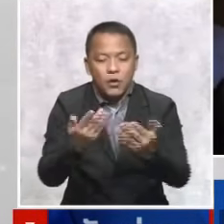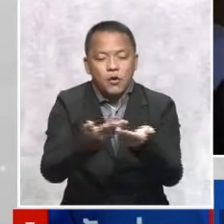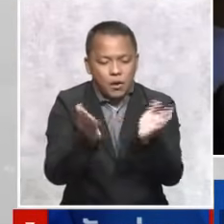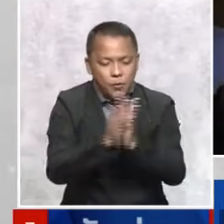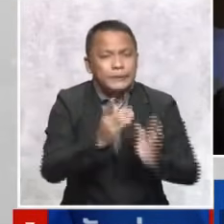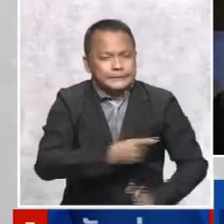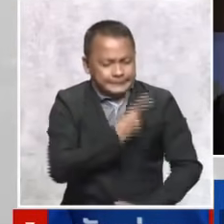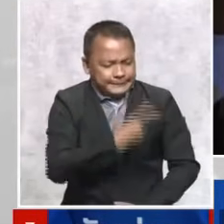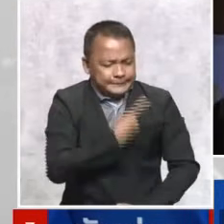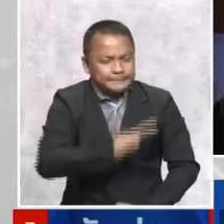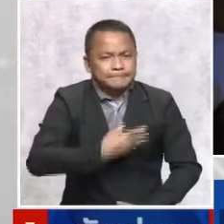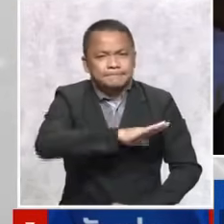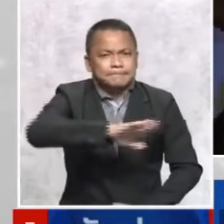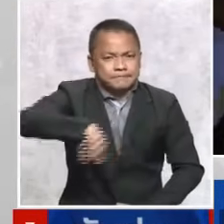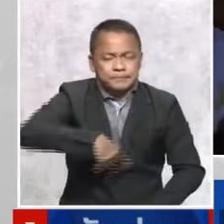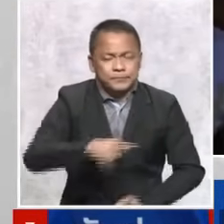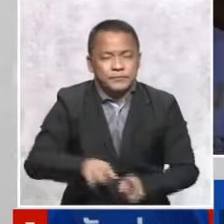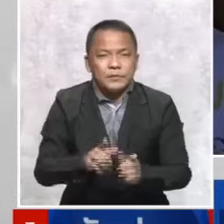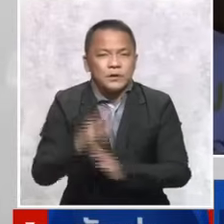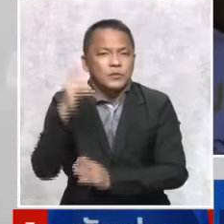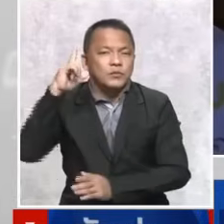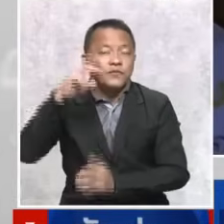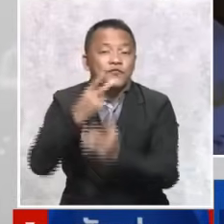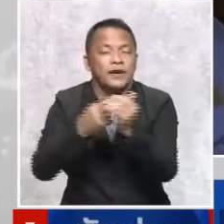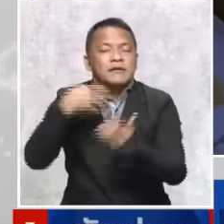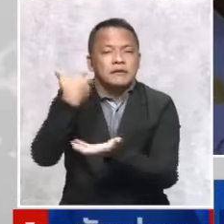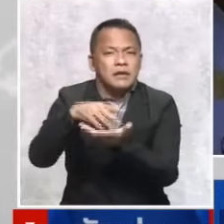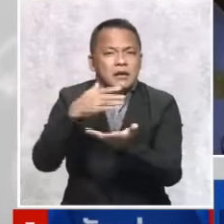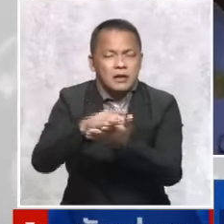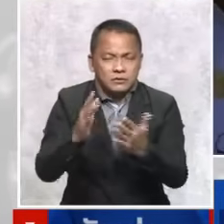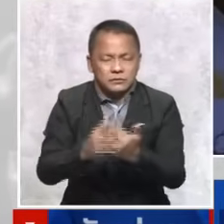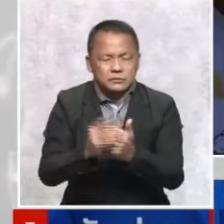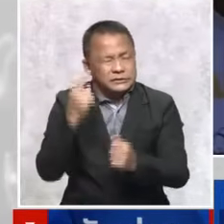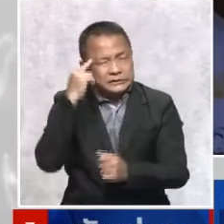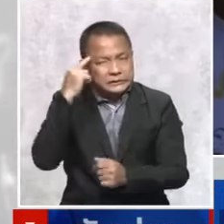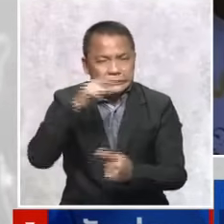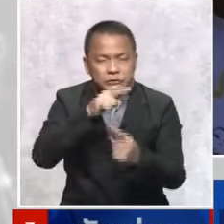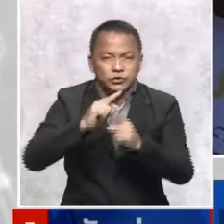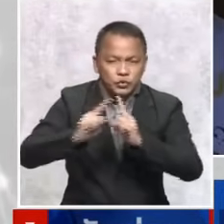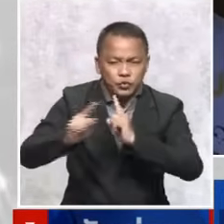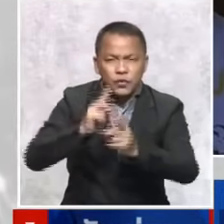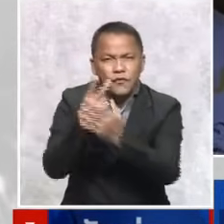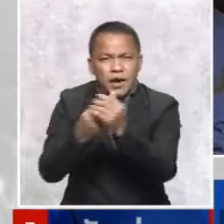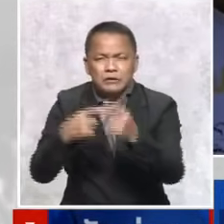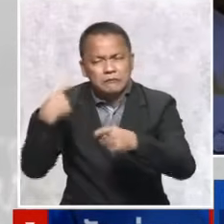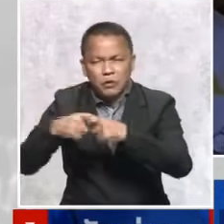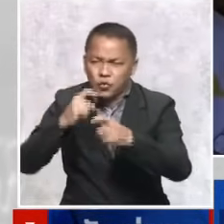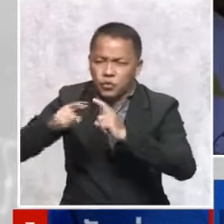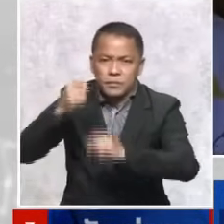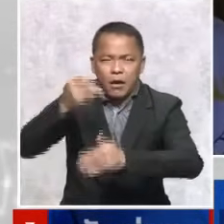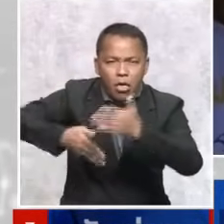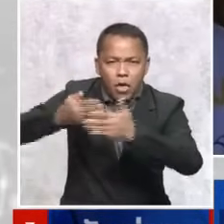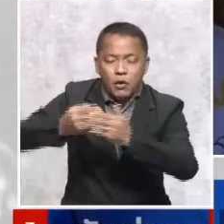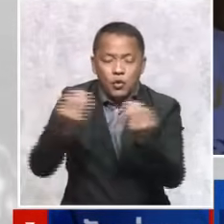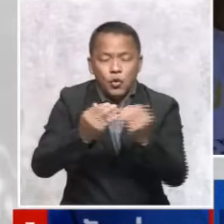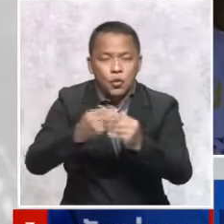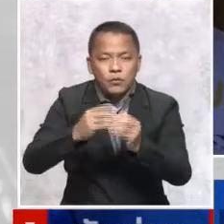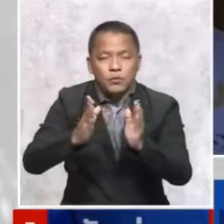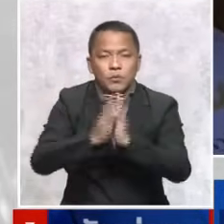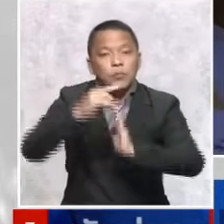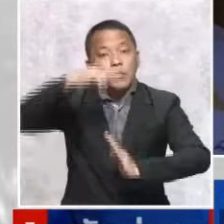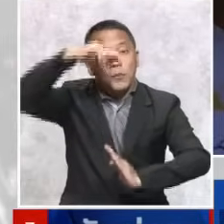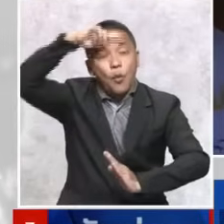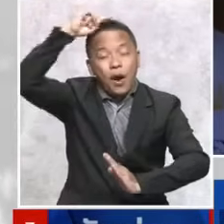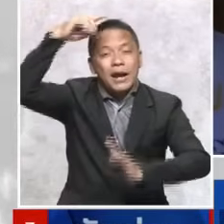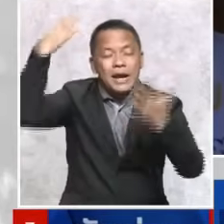ครัวดีใจที่สุดซึ่งคุณกัญญพัฒน์ก็บอกด้วยนะคะว่าหลังจากที่ไม่สามารถติดต่อสามีได้ลูกชายเนี่ยได้บวชแก้บน